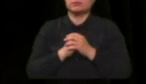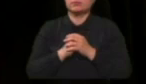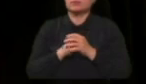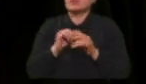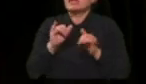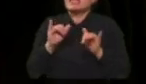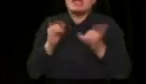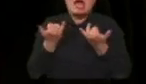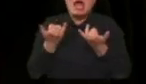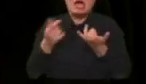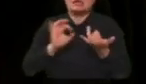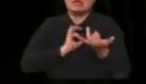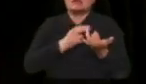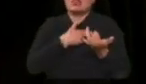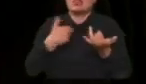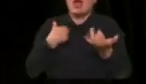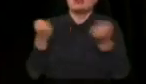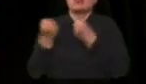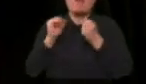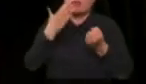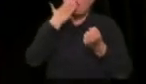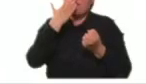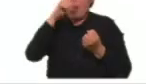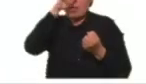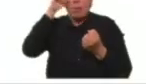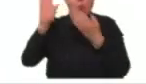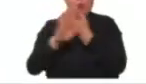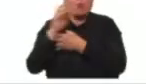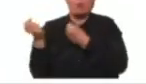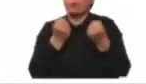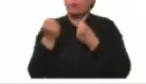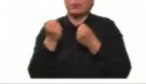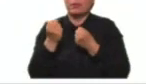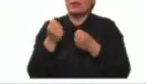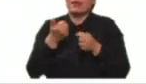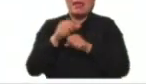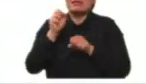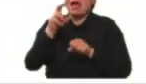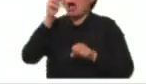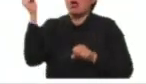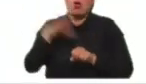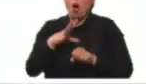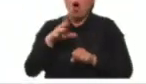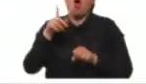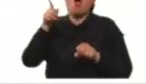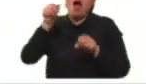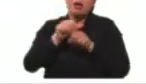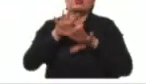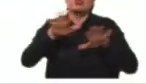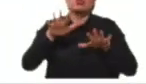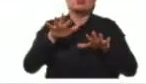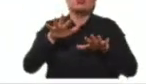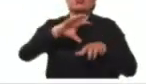Jaki jest zatem ten nasz transport publiczny? On nie wypada tak najgorzej, natomiast jest bardzo wiele